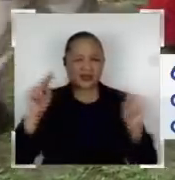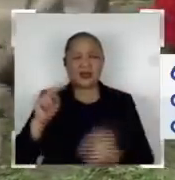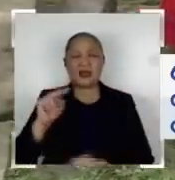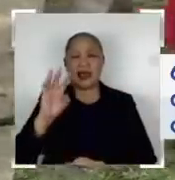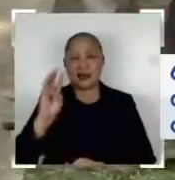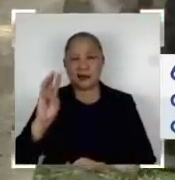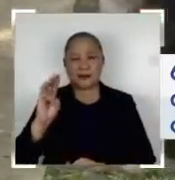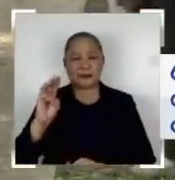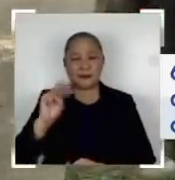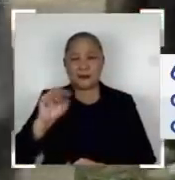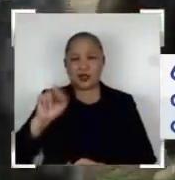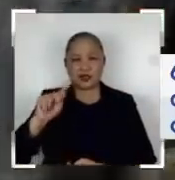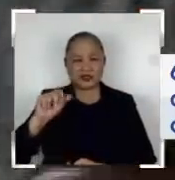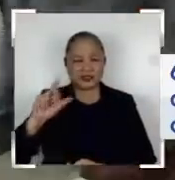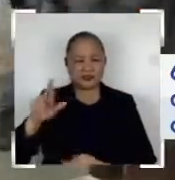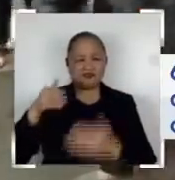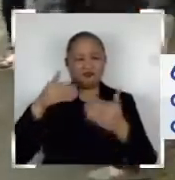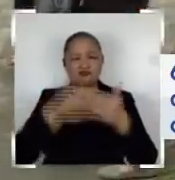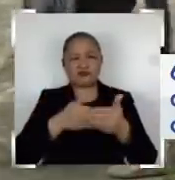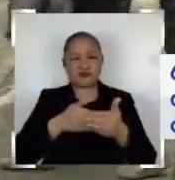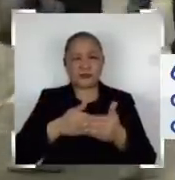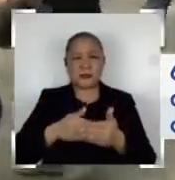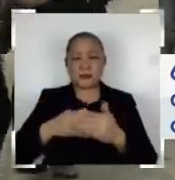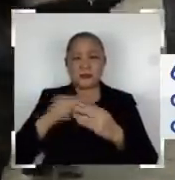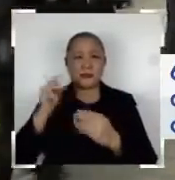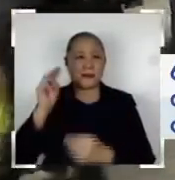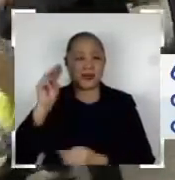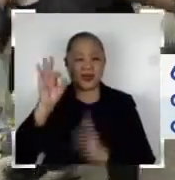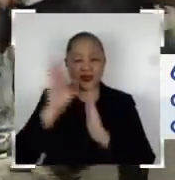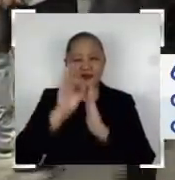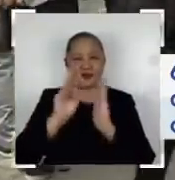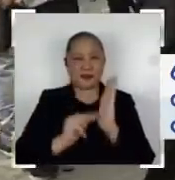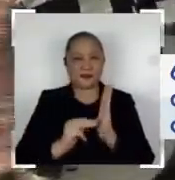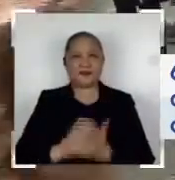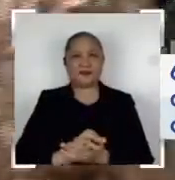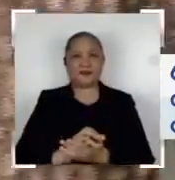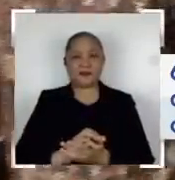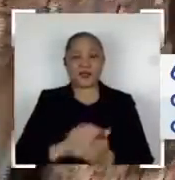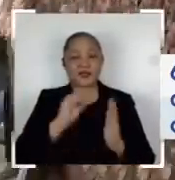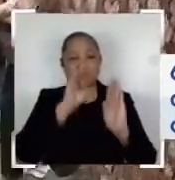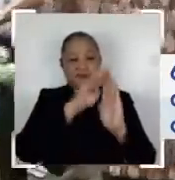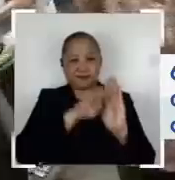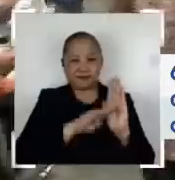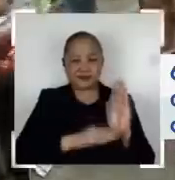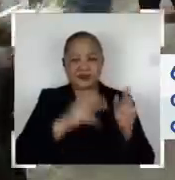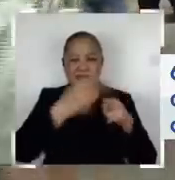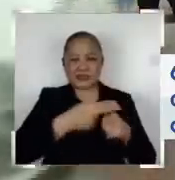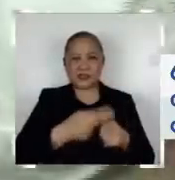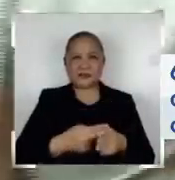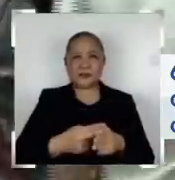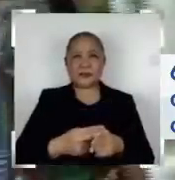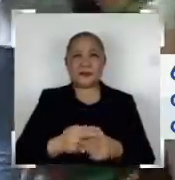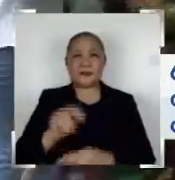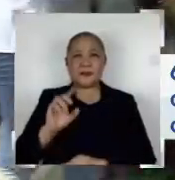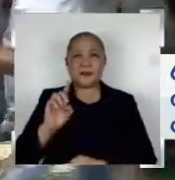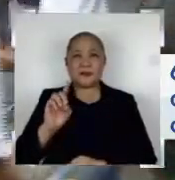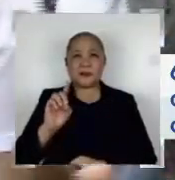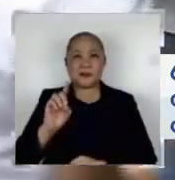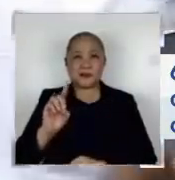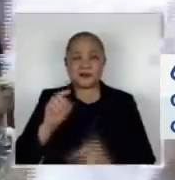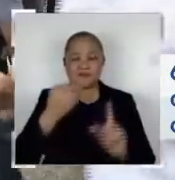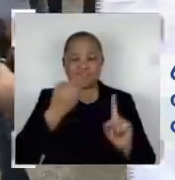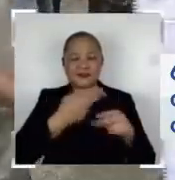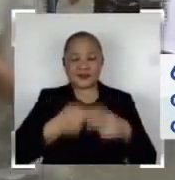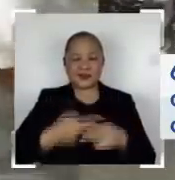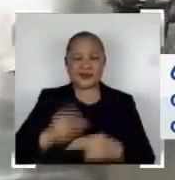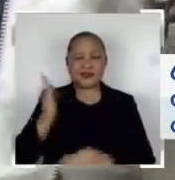sa diktaduryang Marcos. Iniluklok sa Wall of Remembrance si na Muslim leader Datu Masiding Alonto Sr., Iligan Labor Leader